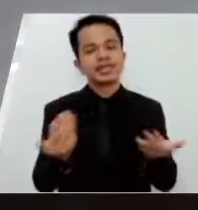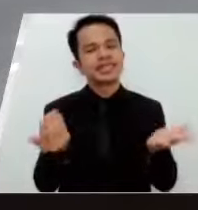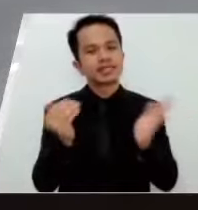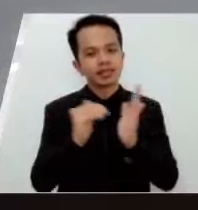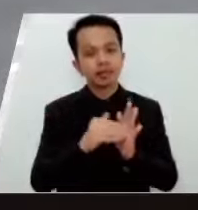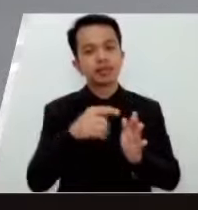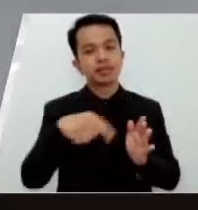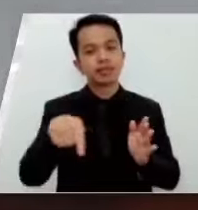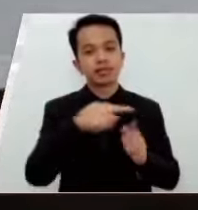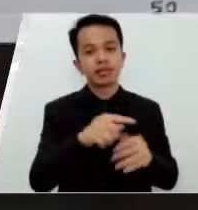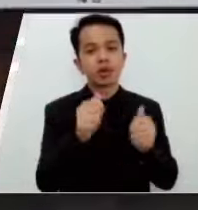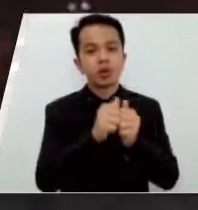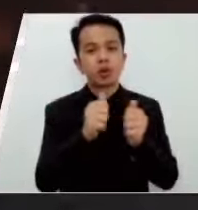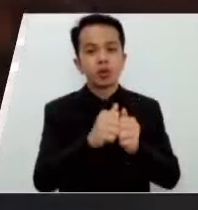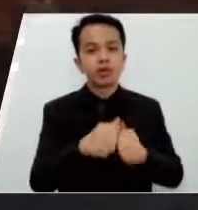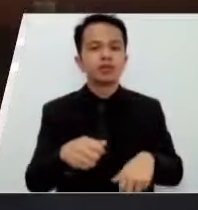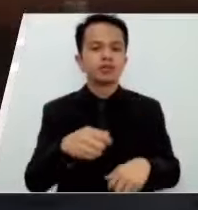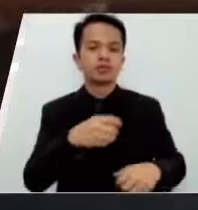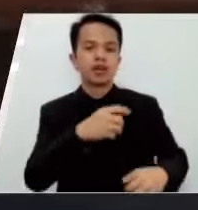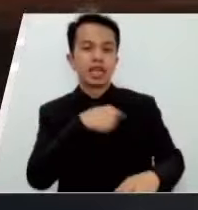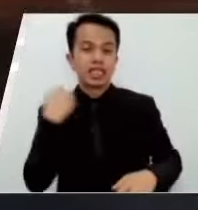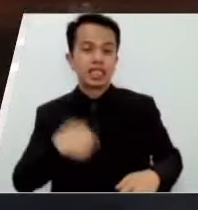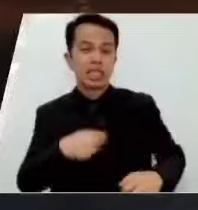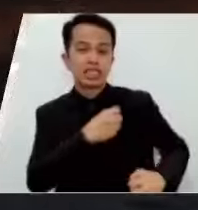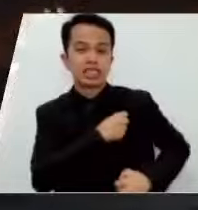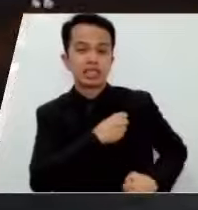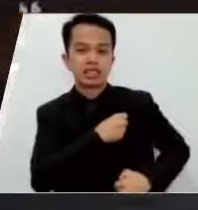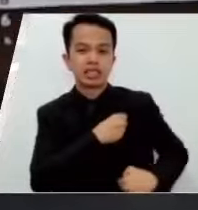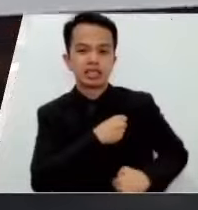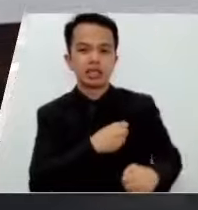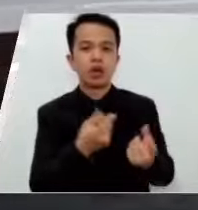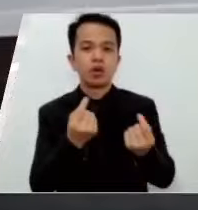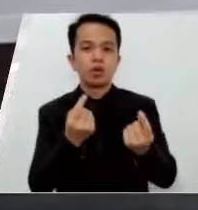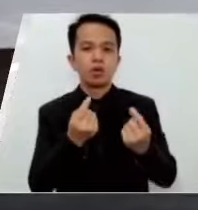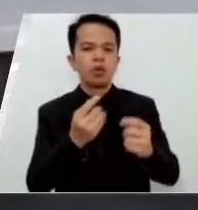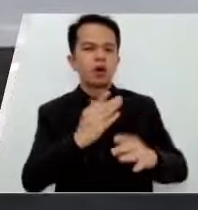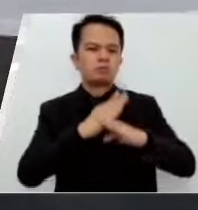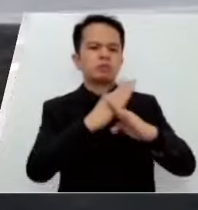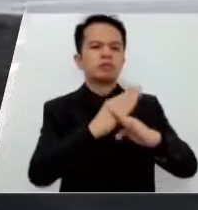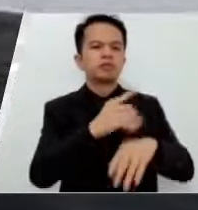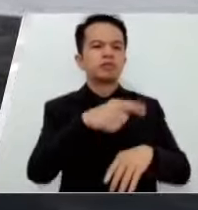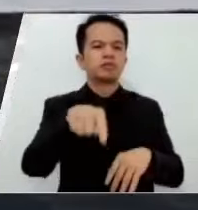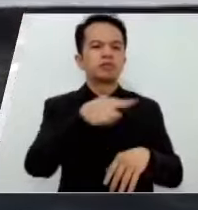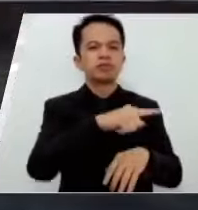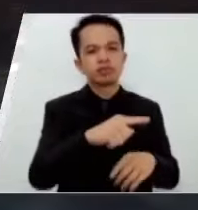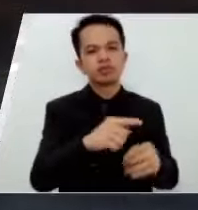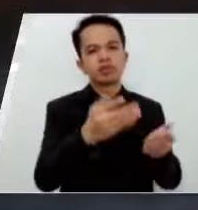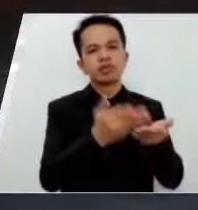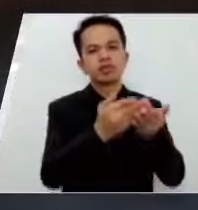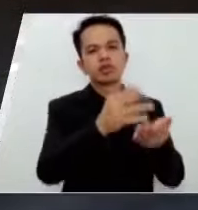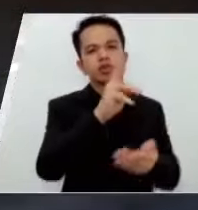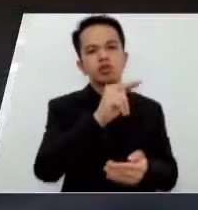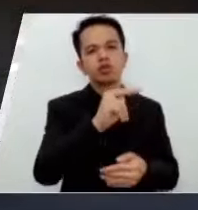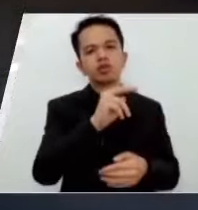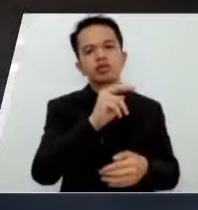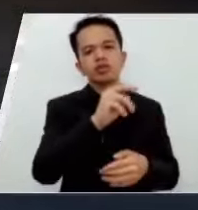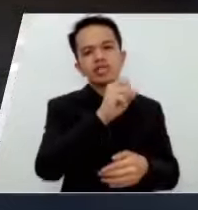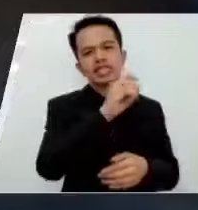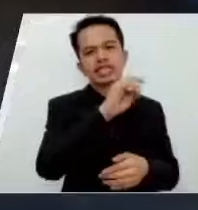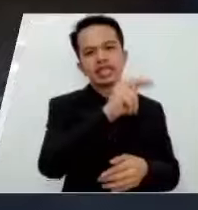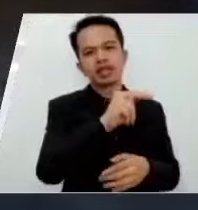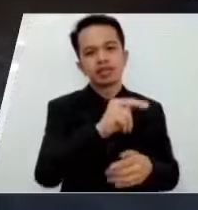with the Chinese Coast Guard entrapped itong BRP Sindangan. That's why it's not Sindangan